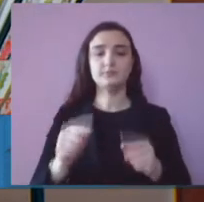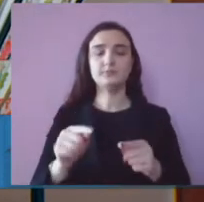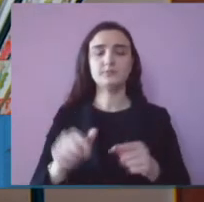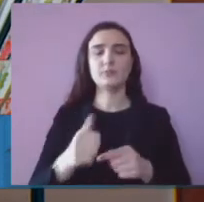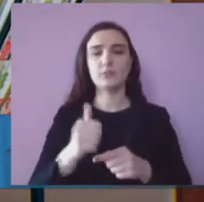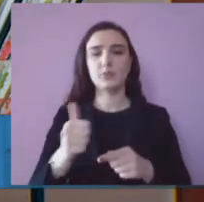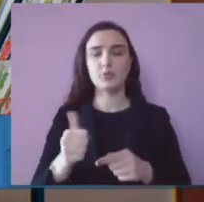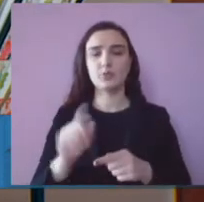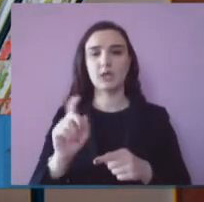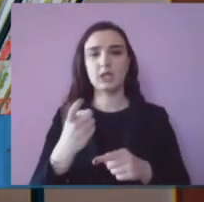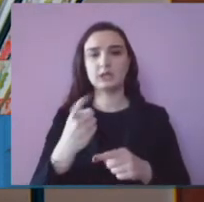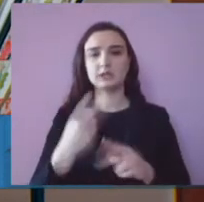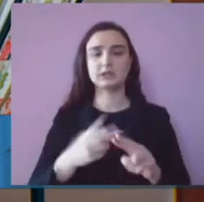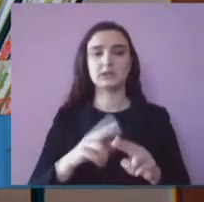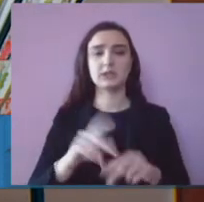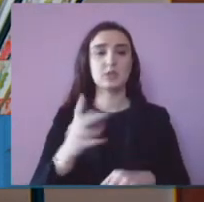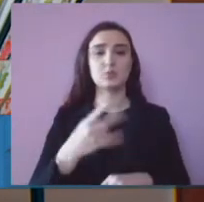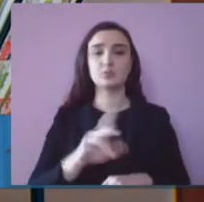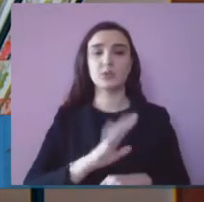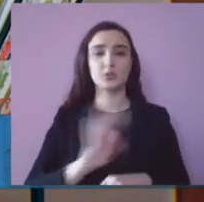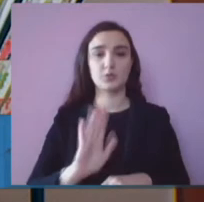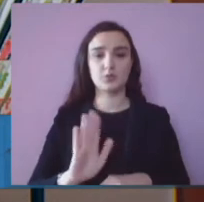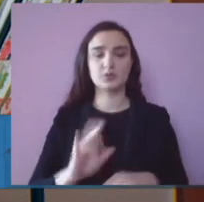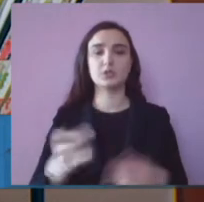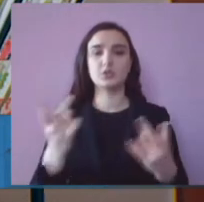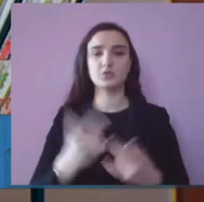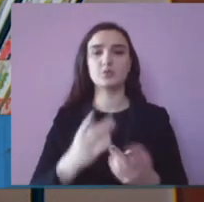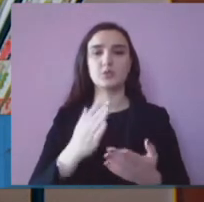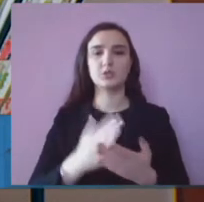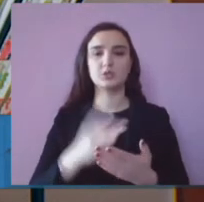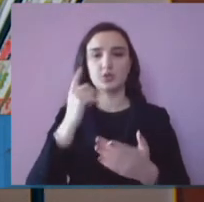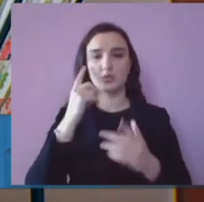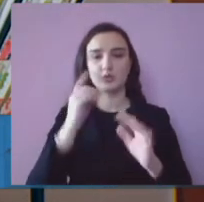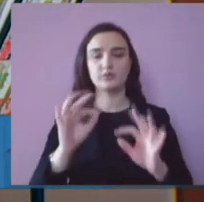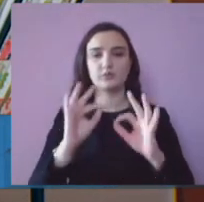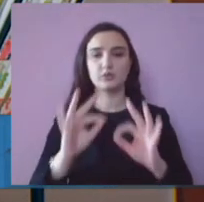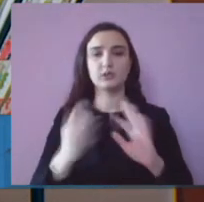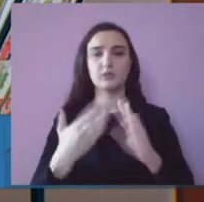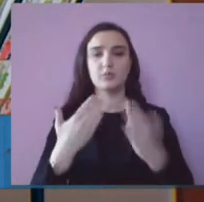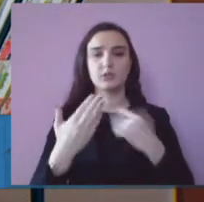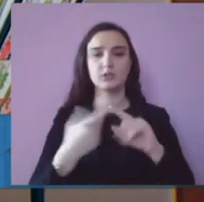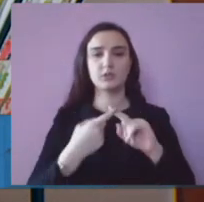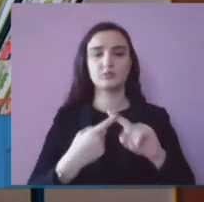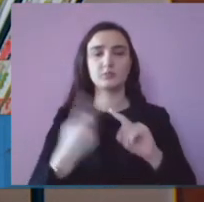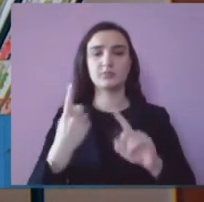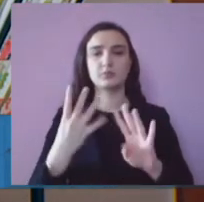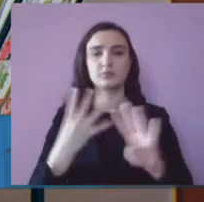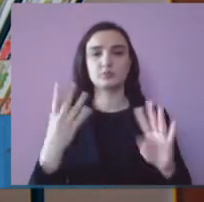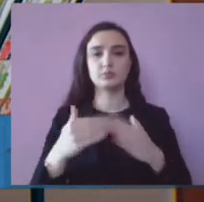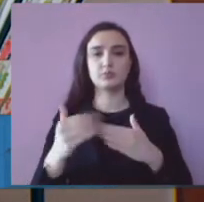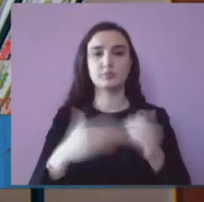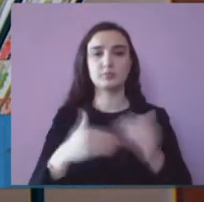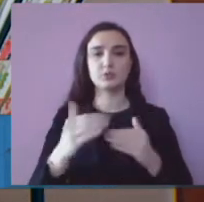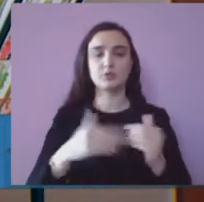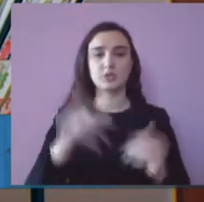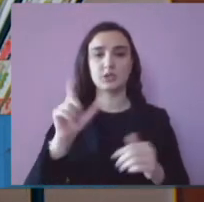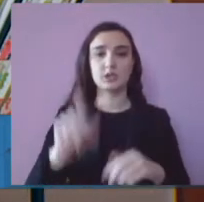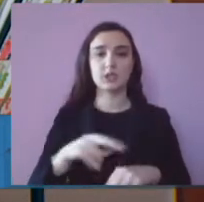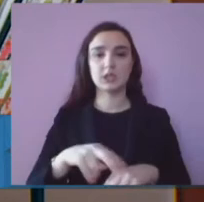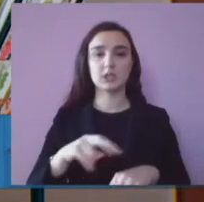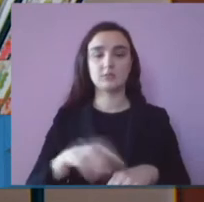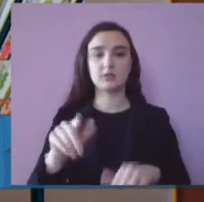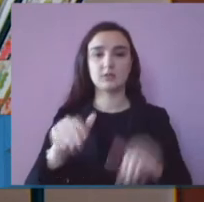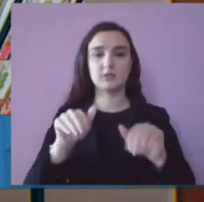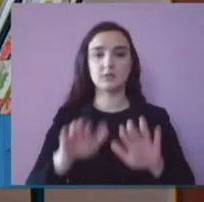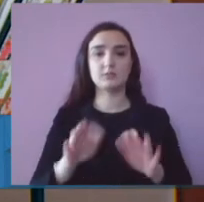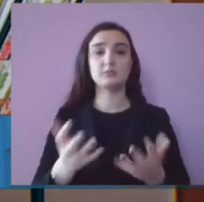ხარისხის ჰიპოთიროიდოზი არ უნდა იყოს, საჭირო არის გონივრული დამოკიდებულება უპირველეს ყოვლისა პროფესიონალი ექიმის მიერ გადაწყვეტილების